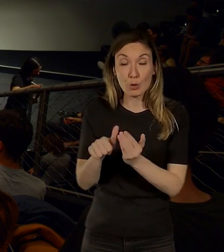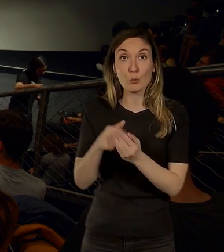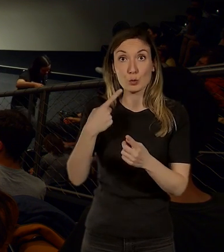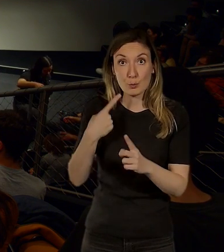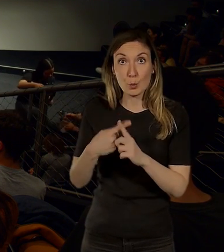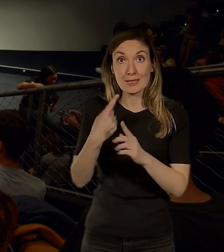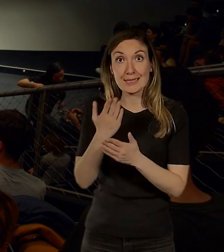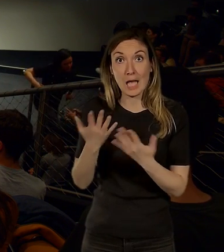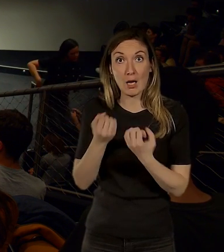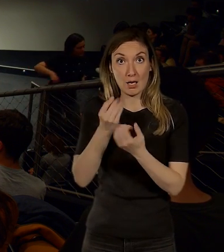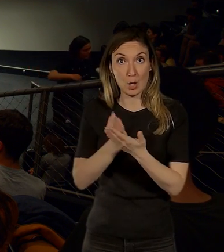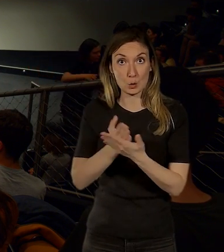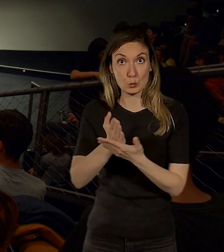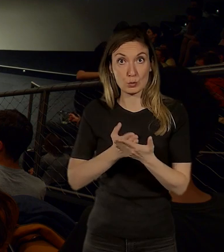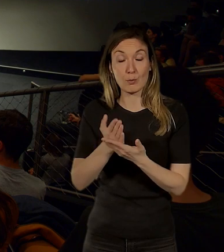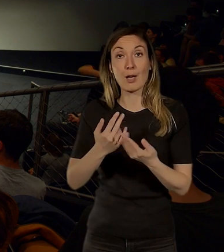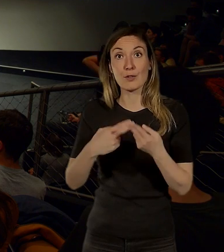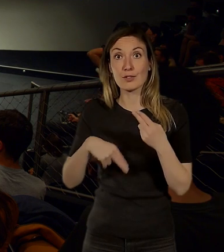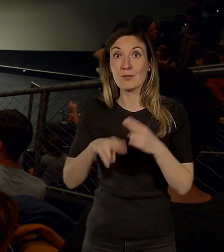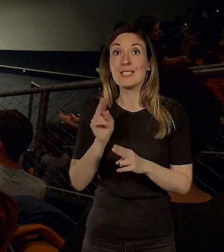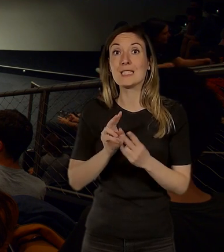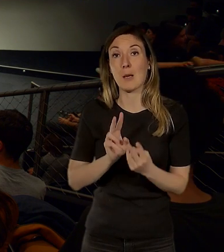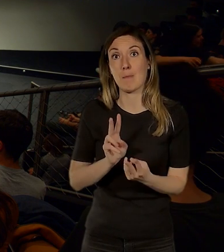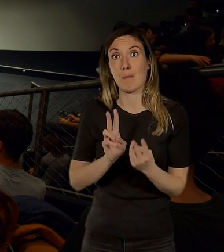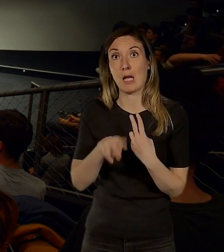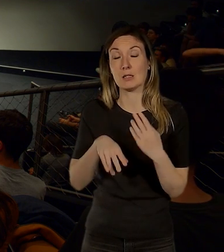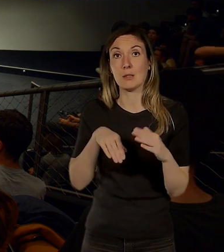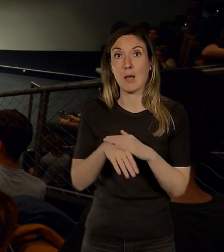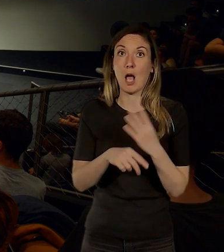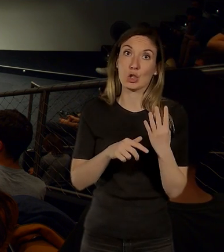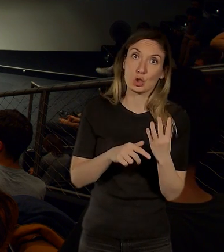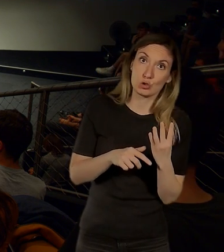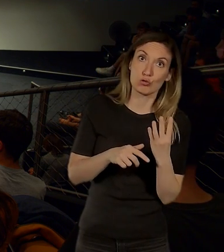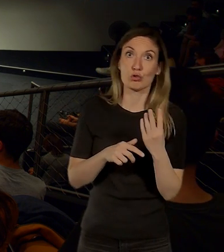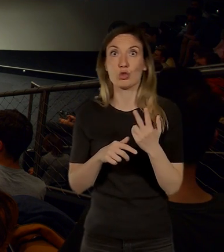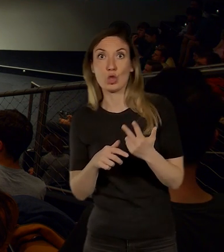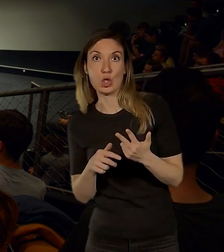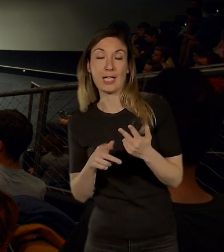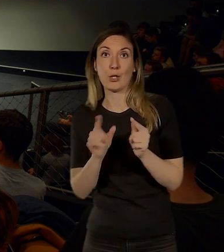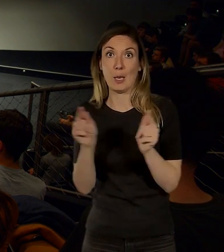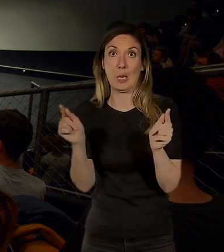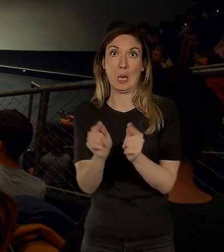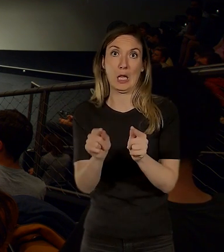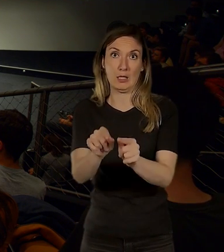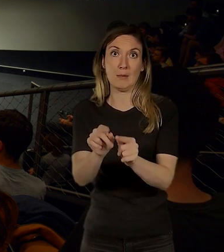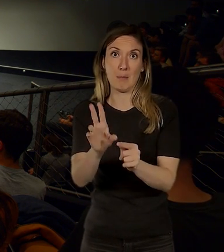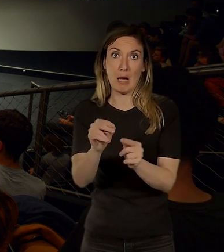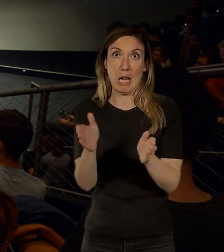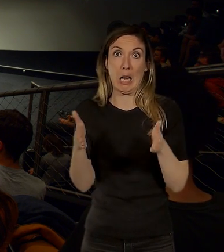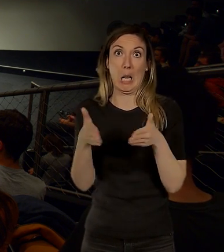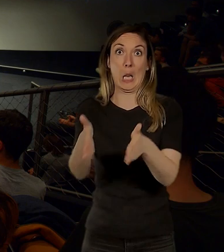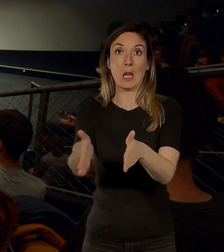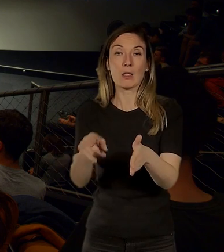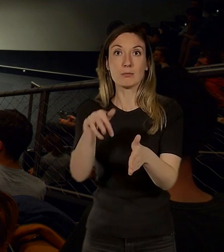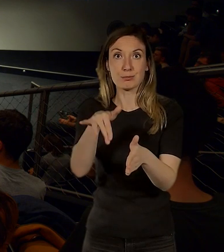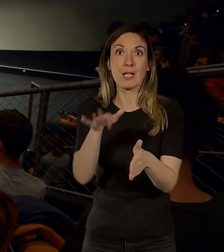většina magistrály má 3-4 pruhy, kromě toho úzkého hrdla na estakádě. Tam já jsem se párkrát účastnil toho